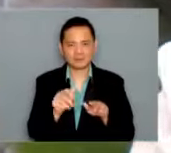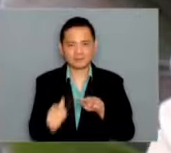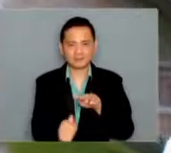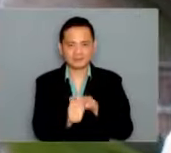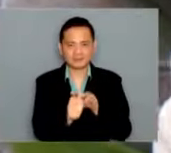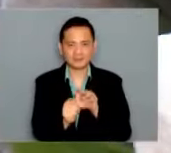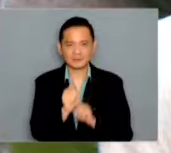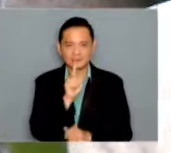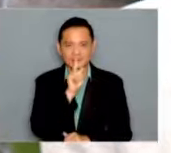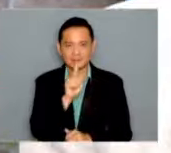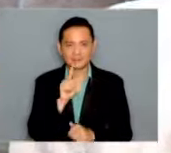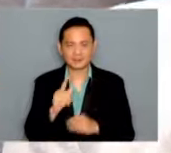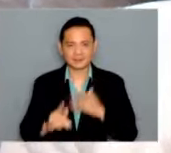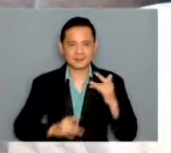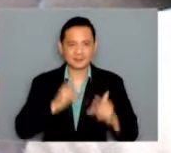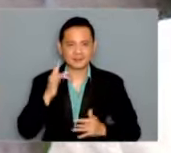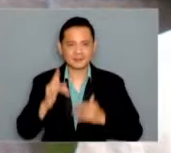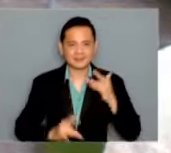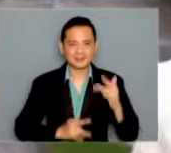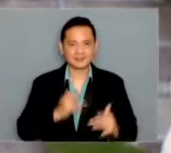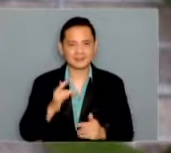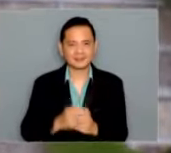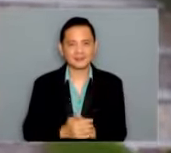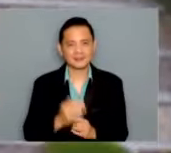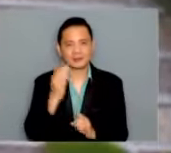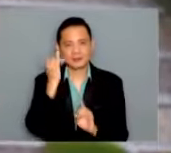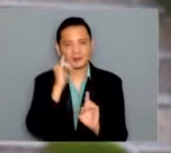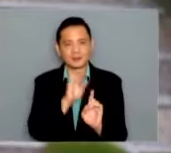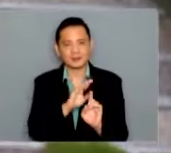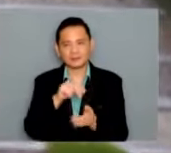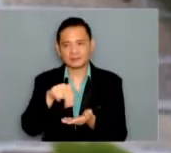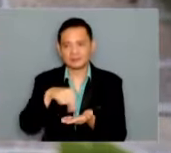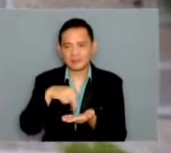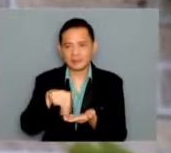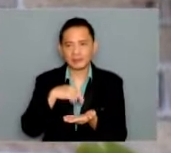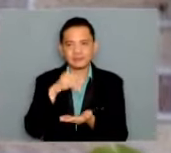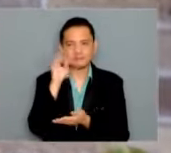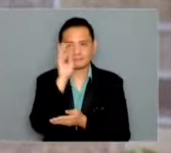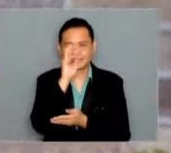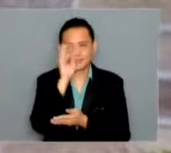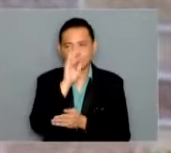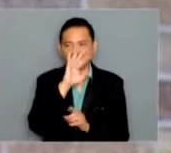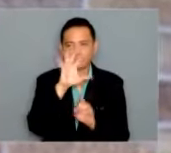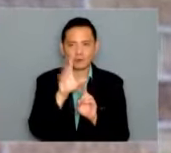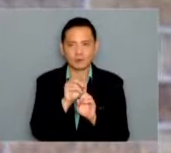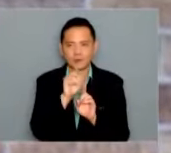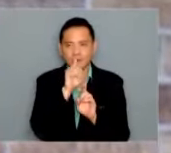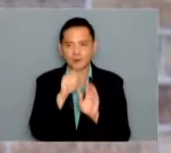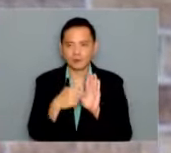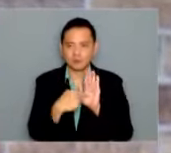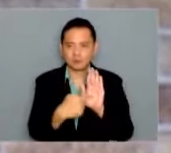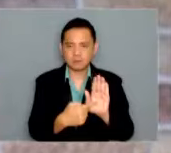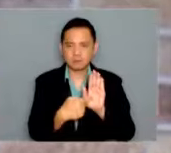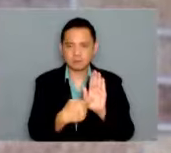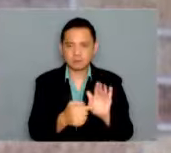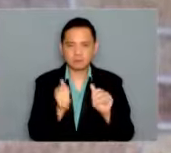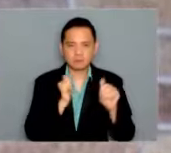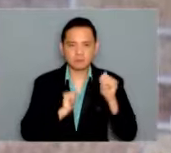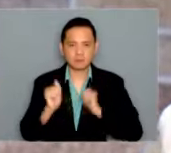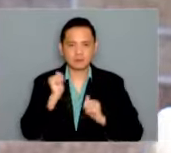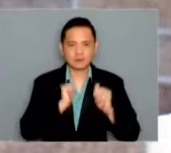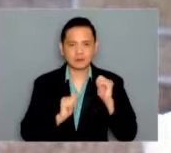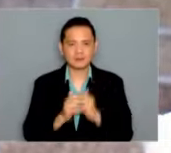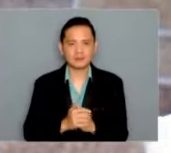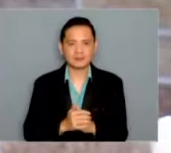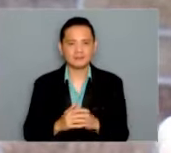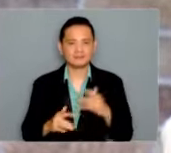ako sa mga nakakabuhay ng mga sayawang Pinoy ng ating mga bisita. Pero isa pang nakaka-excite talaga yung ating bagong